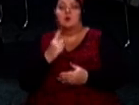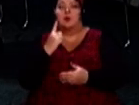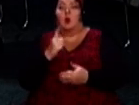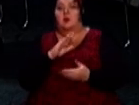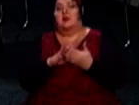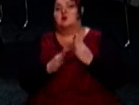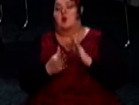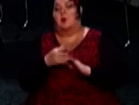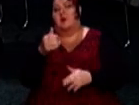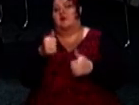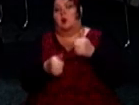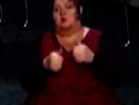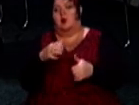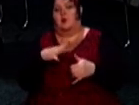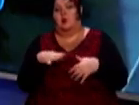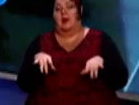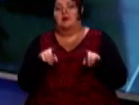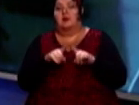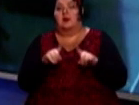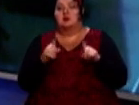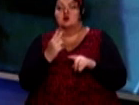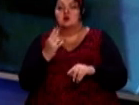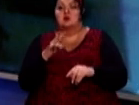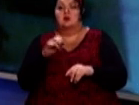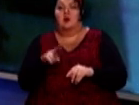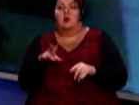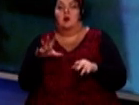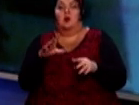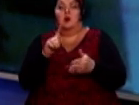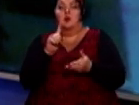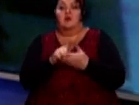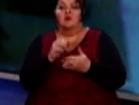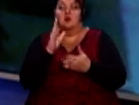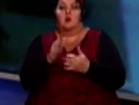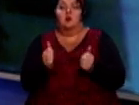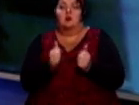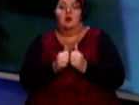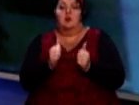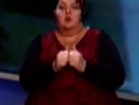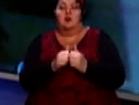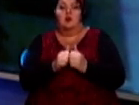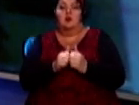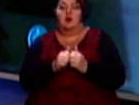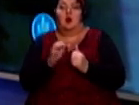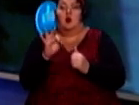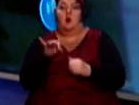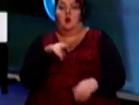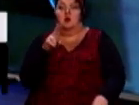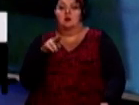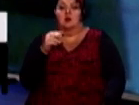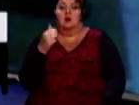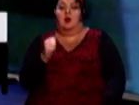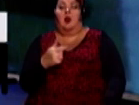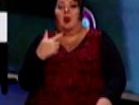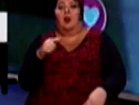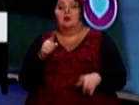умов конкурсу була така, що ЦНАП повинен бути в безпосередній близькості біля обласної державної адміністрації, там, де власниці